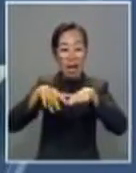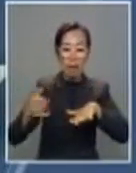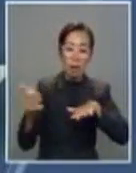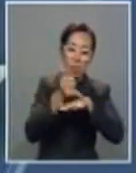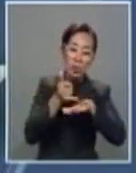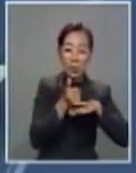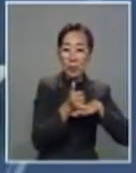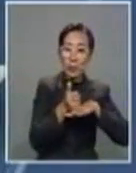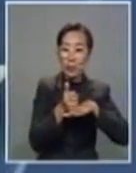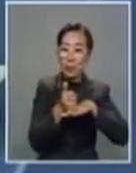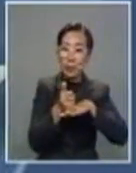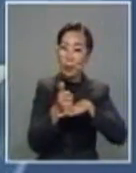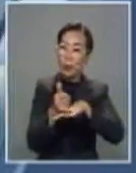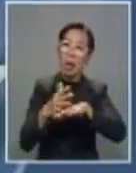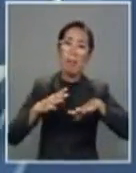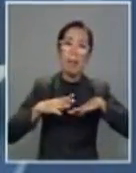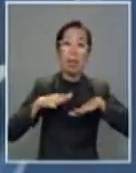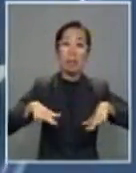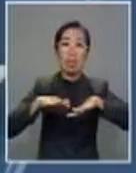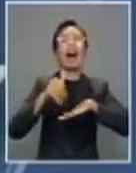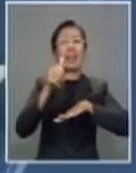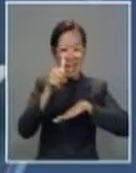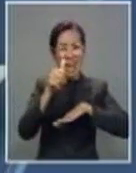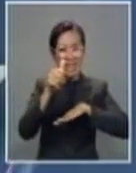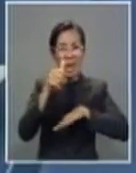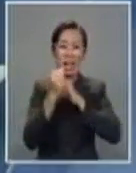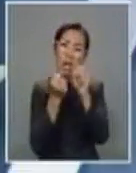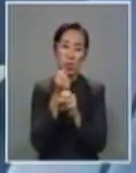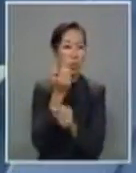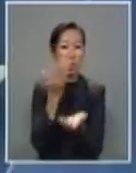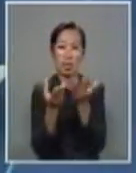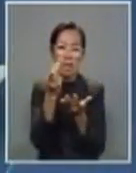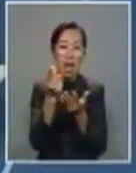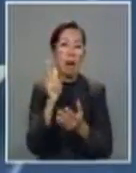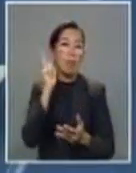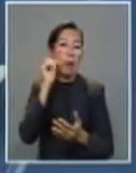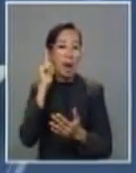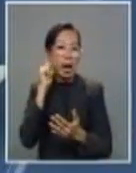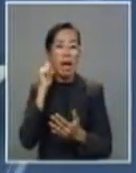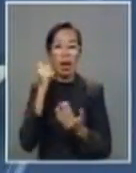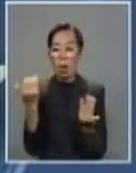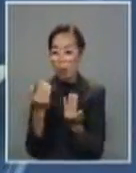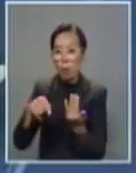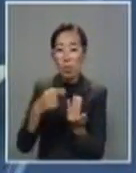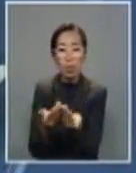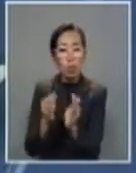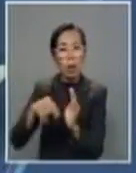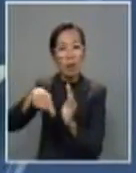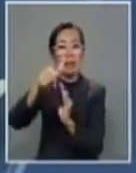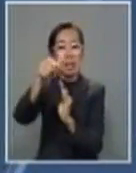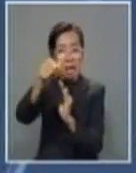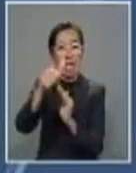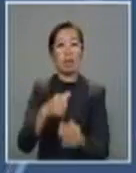ค่ะ ถ้าอย่างนั้นน่ะอายุเท่าไหร่ก็น่าจะได้มั้งเพราะว่าเราเคยไปเที่ยวเหมือนกันนะ ใช่ค่ะ ลูกเด็กเล็กแดงอะไรต่างๆก็ไปได้ถ้าหากว่าดูแลความปลอดภัยเรื่องต